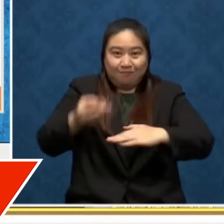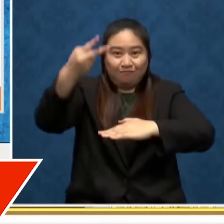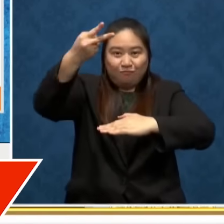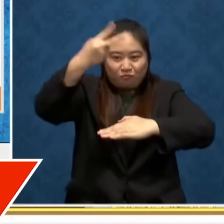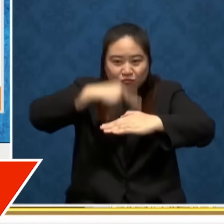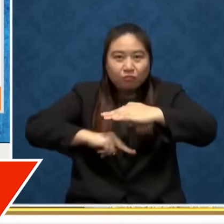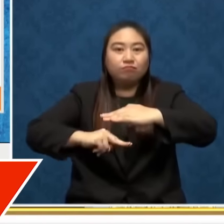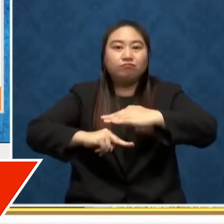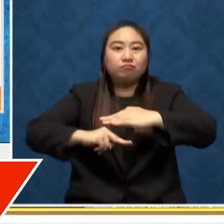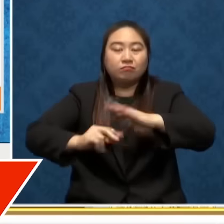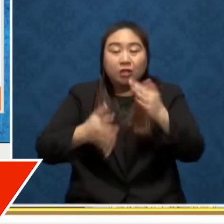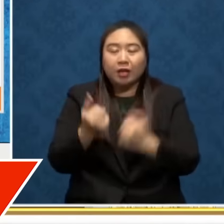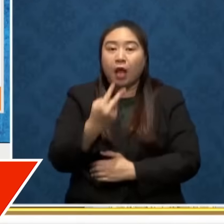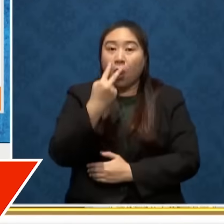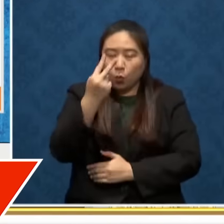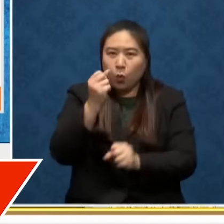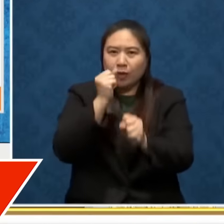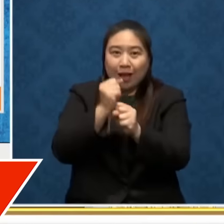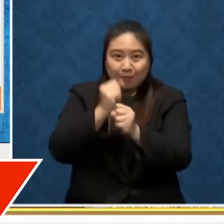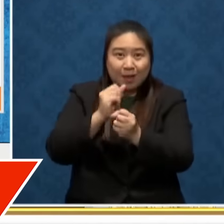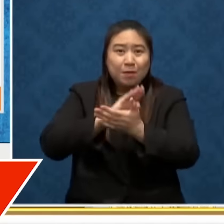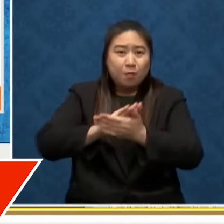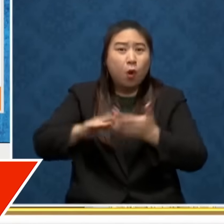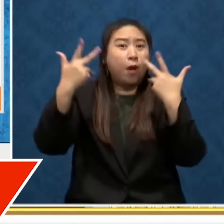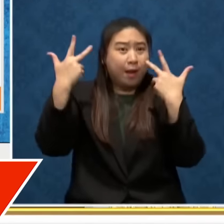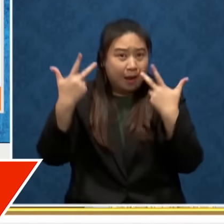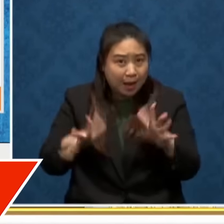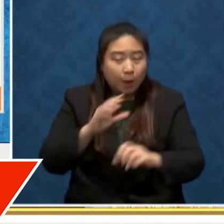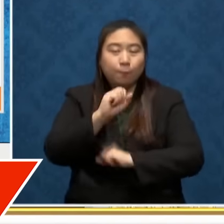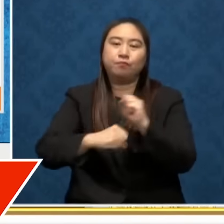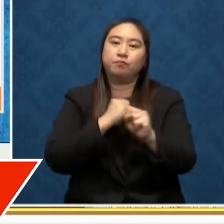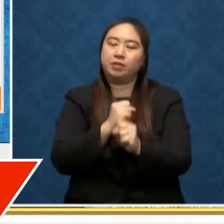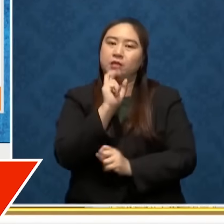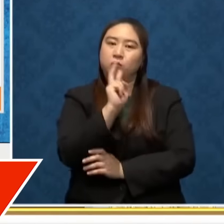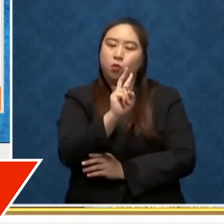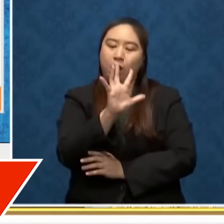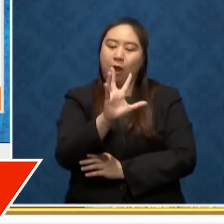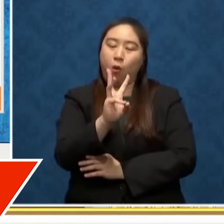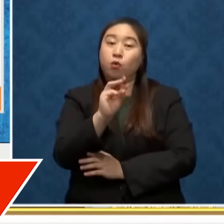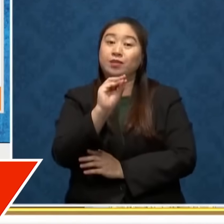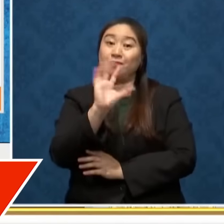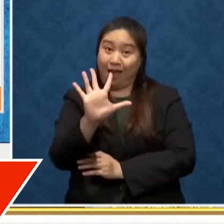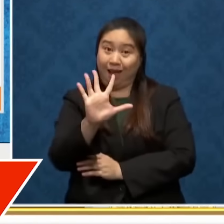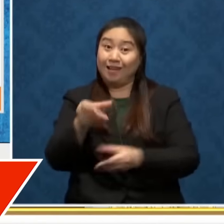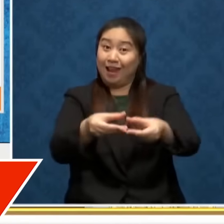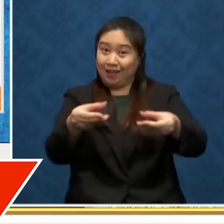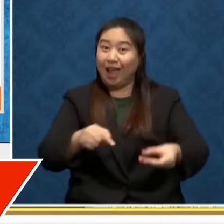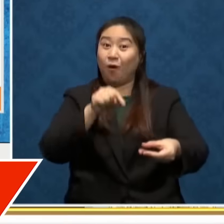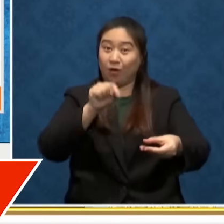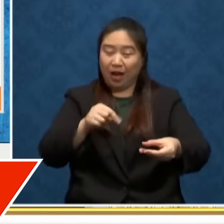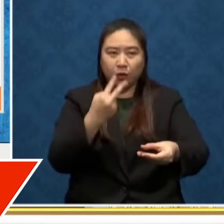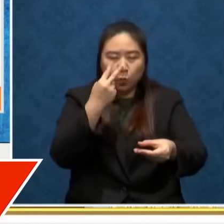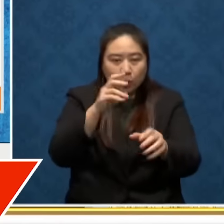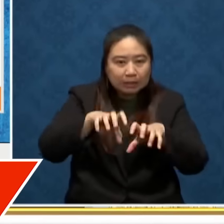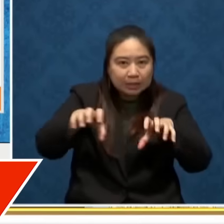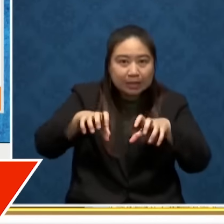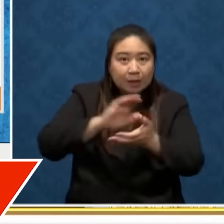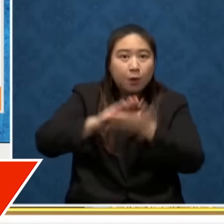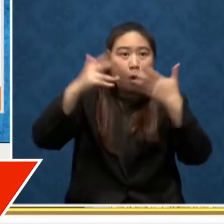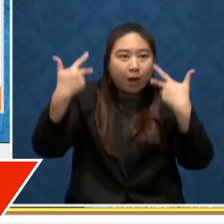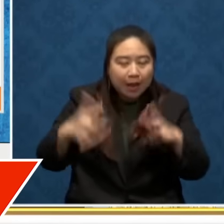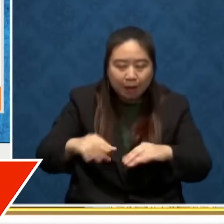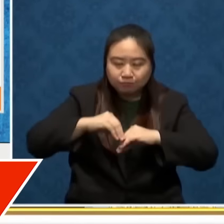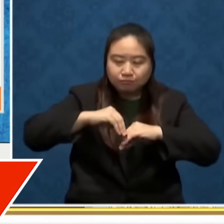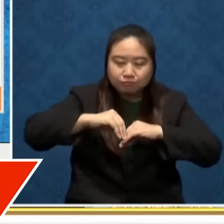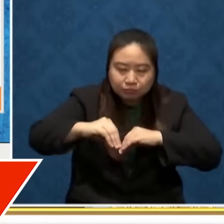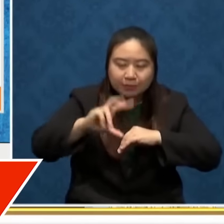ยะทางที่ดำเนินการแล้วเสร็จเนี่ยนะครับในปี2565ตามรายงานที่ท่านเขียนมาอยู่ที่35กิโลเม